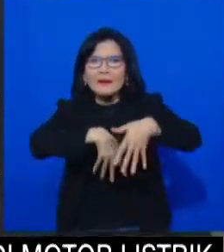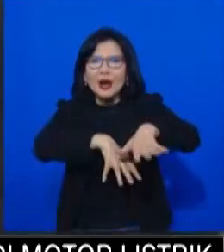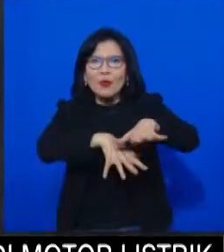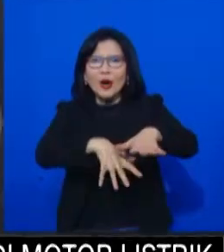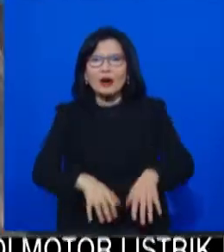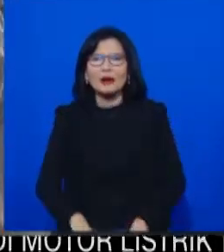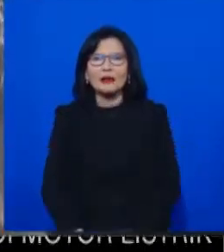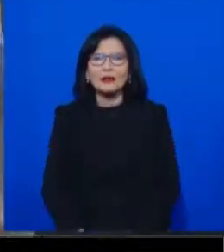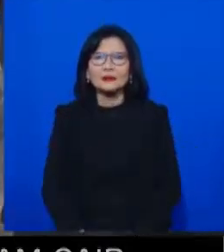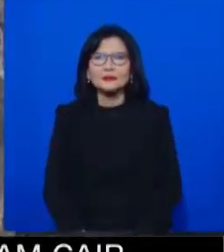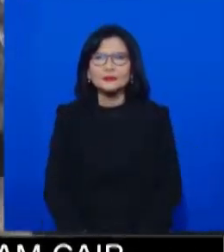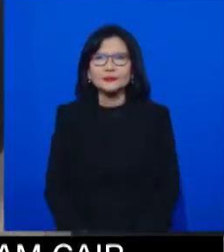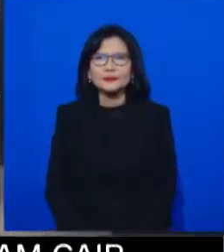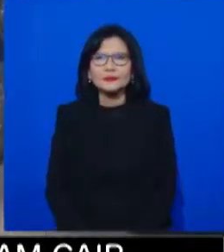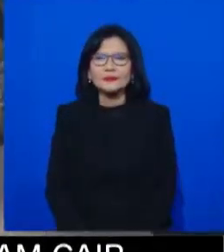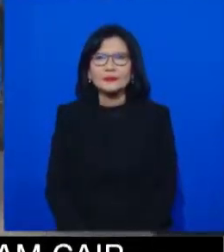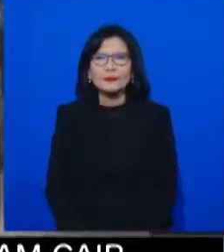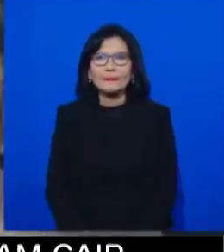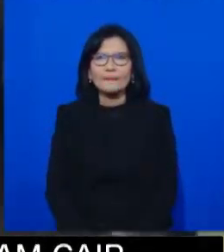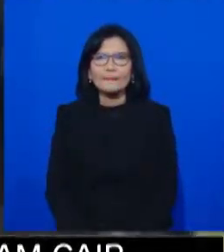pawai.